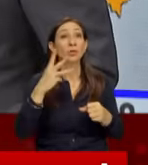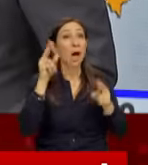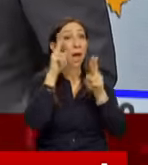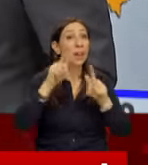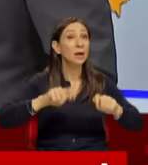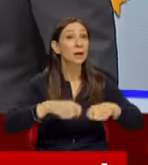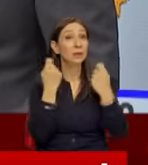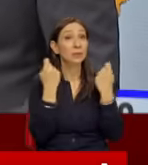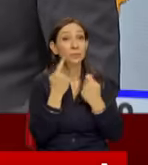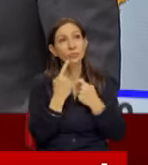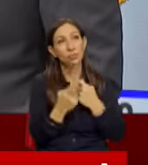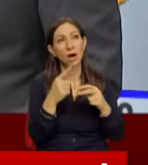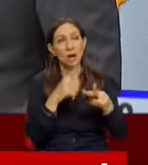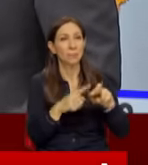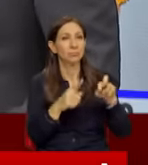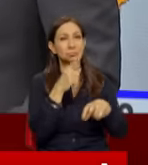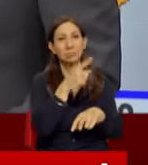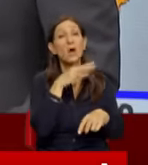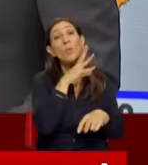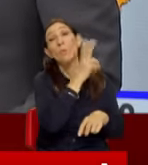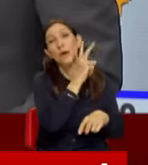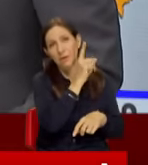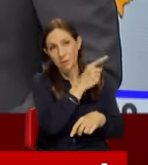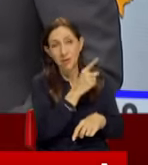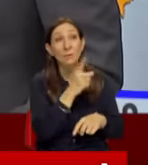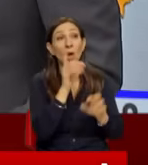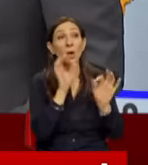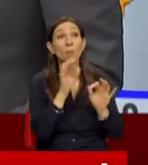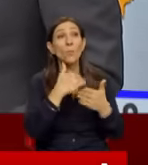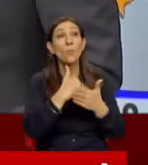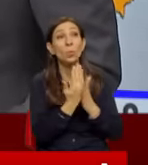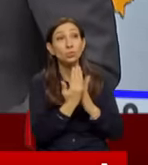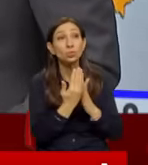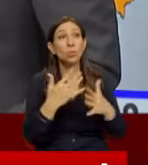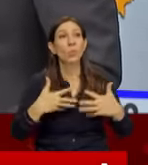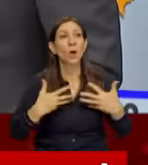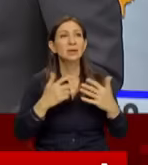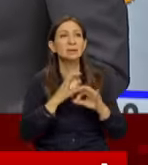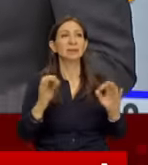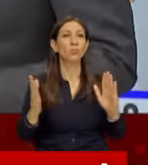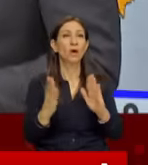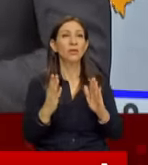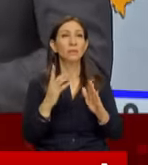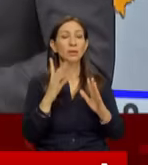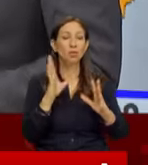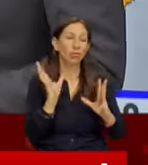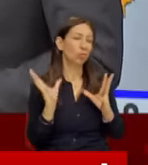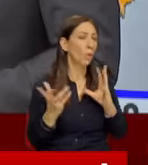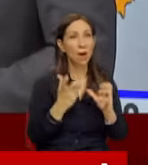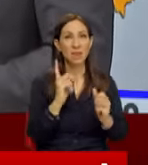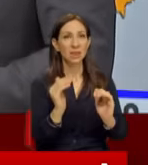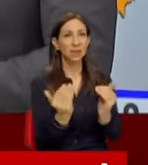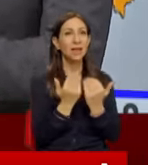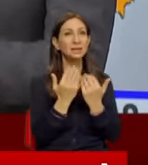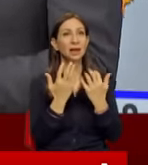hayal kırıklığına uğradı diyor Associated Press. Ve bir önemli noktada bölünmüş ve moralsiz muhalefet bir toparlama, bir destek